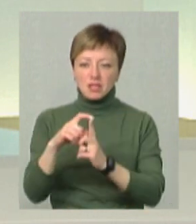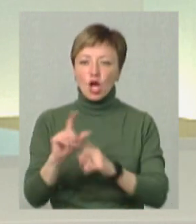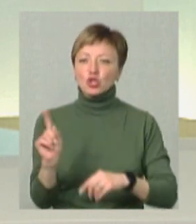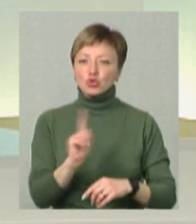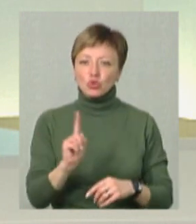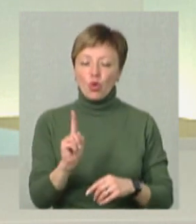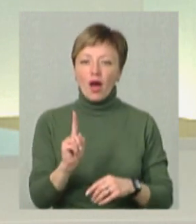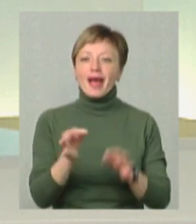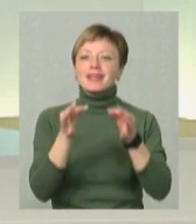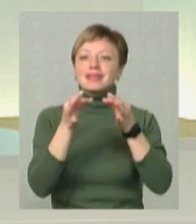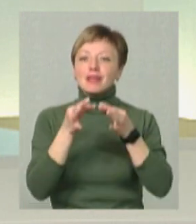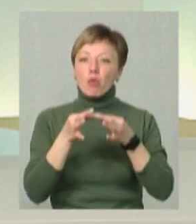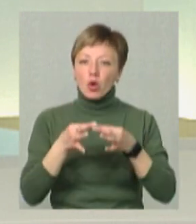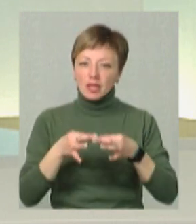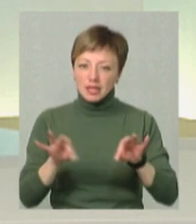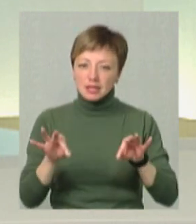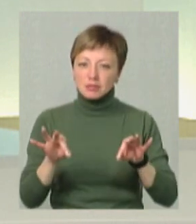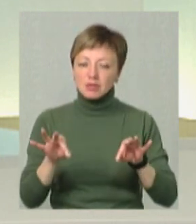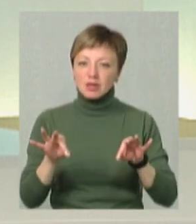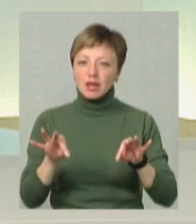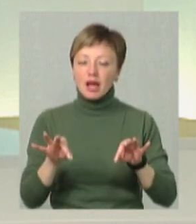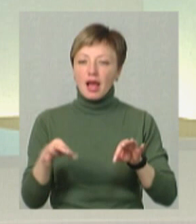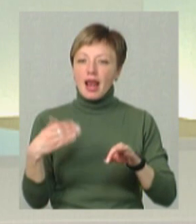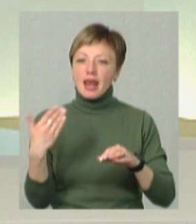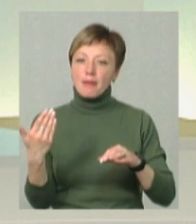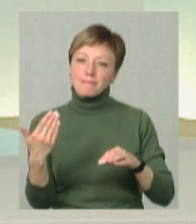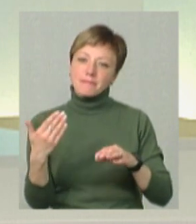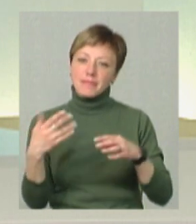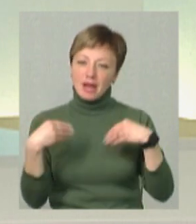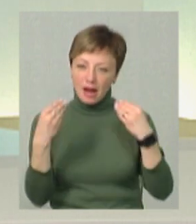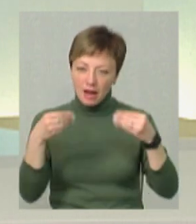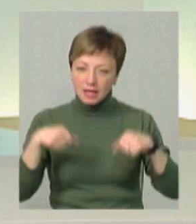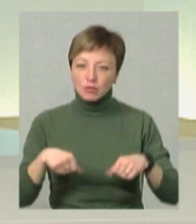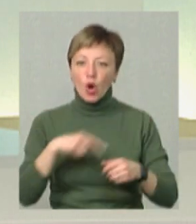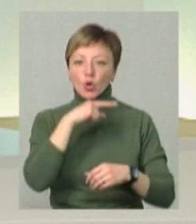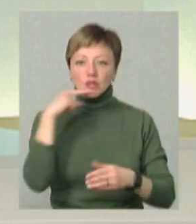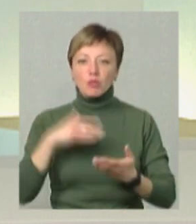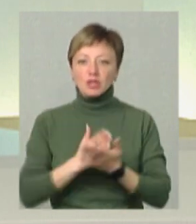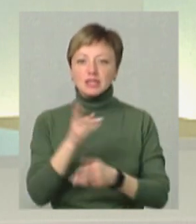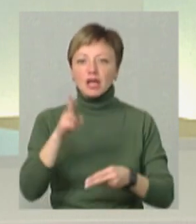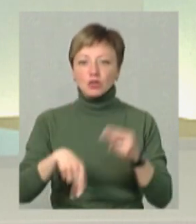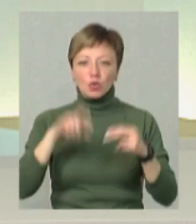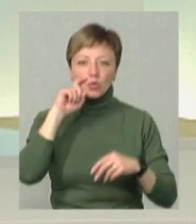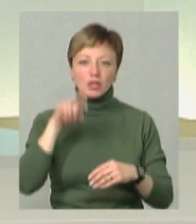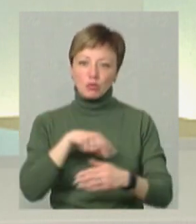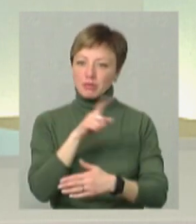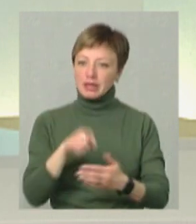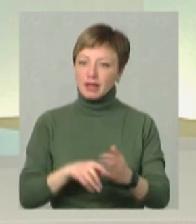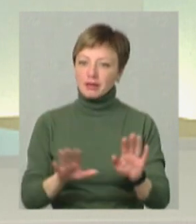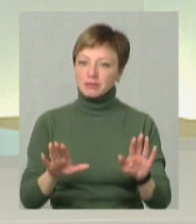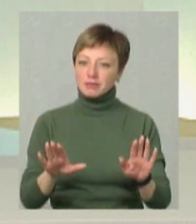що демократизм, в іншому варіанті лібералізм російських політиків закінчується на українському питанні.